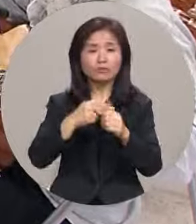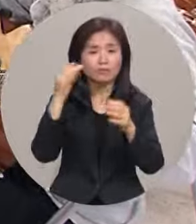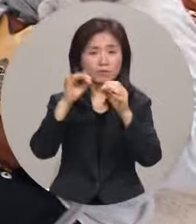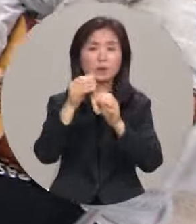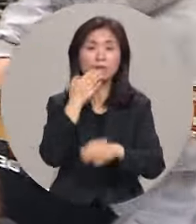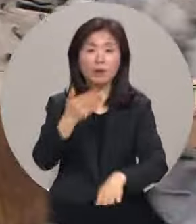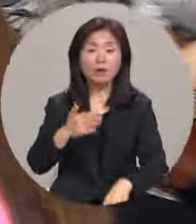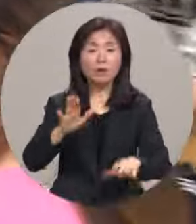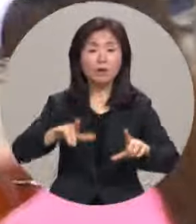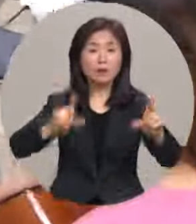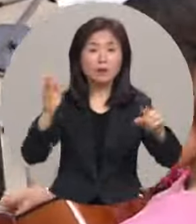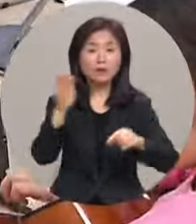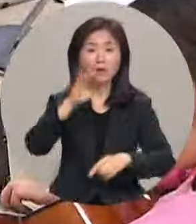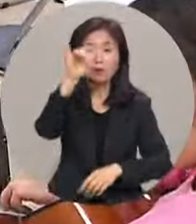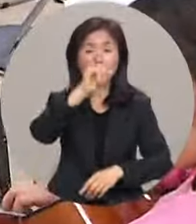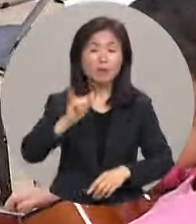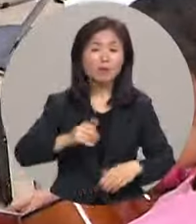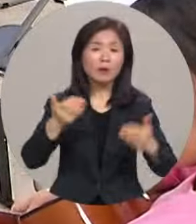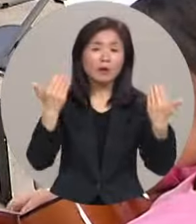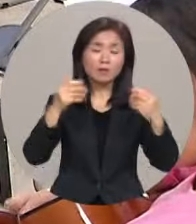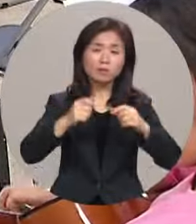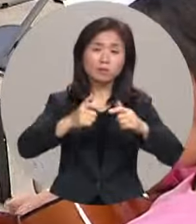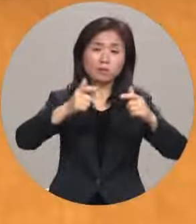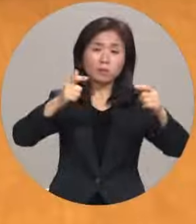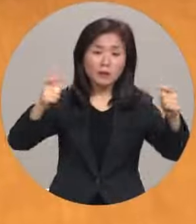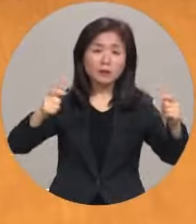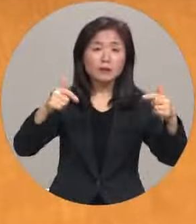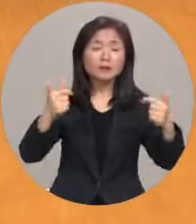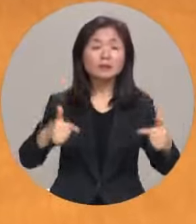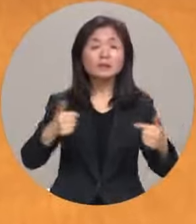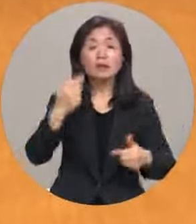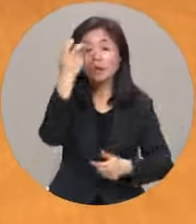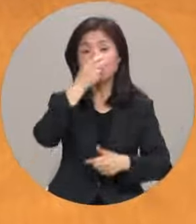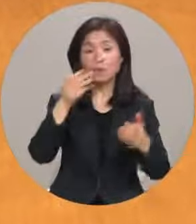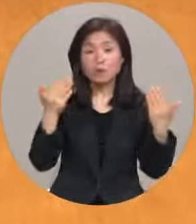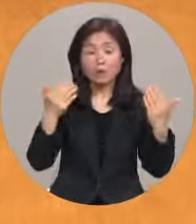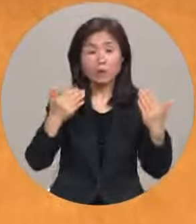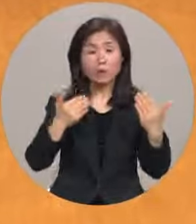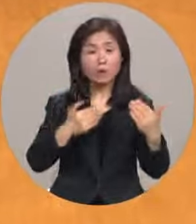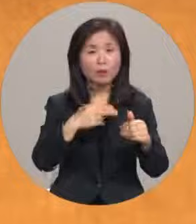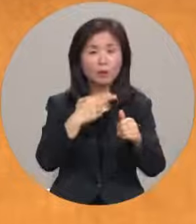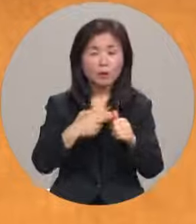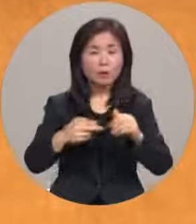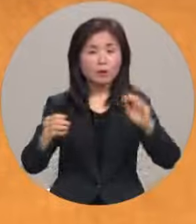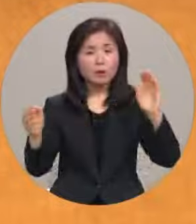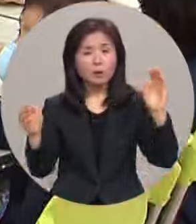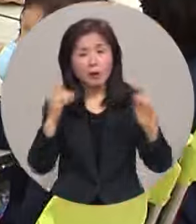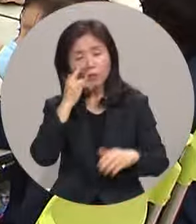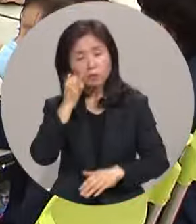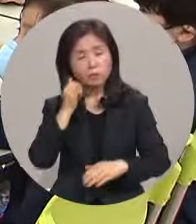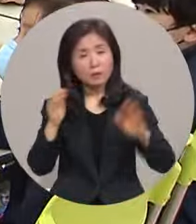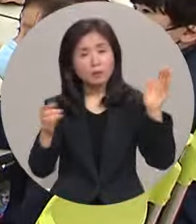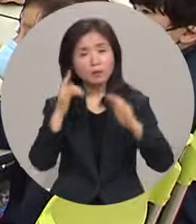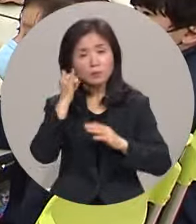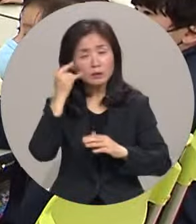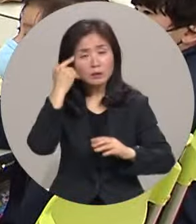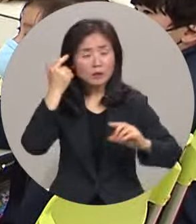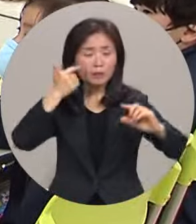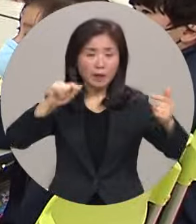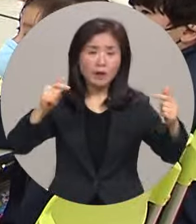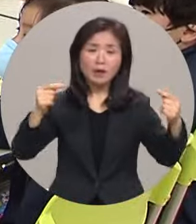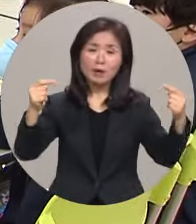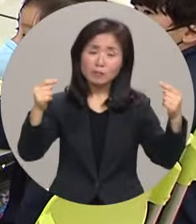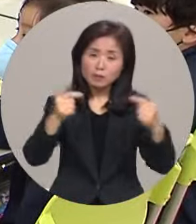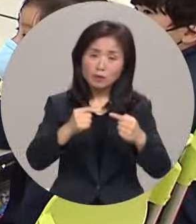당장 올해부터 전국 모든 학교로 확대되는 늘봄학교 교육 주체들 사이에 의견을 좁히고 구체적인 예산과